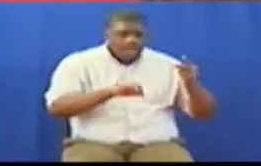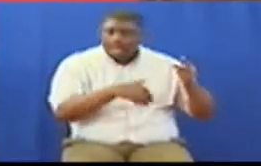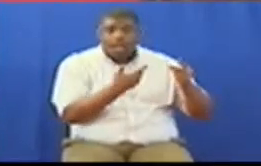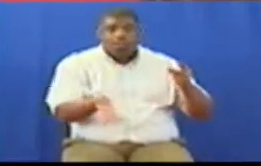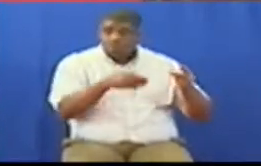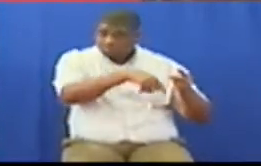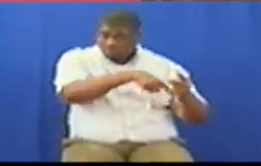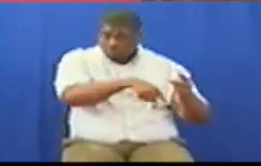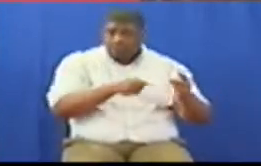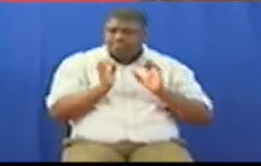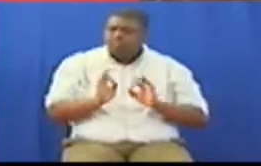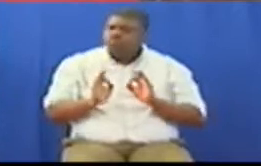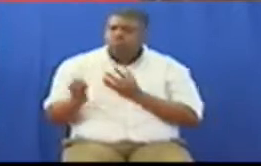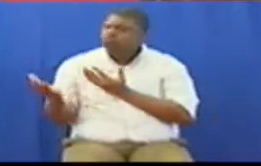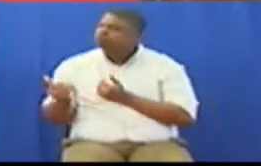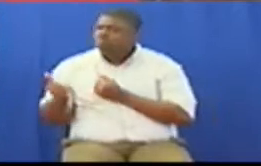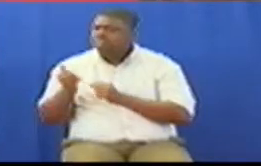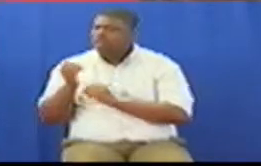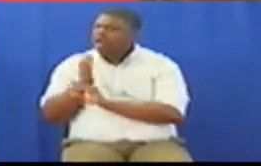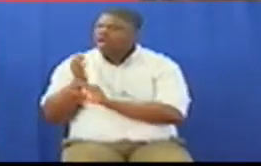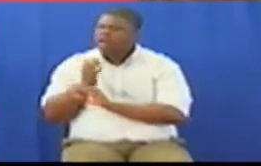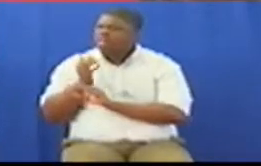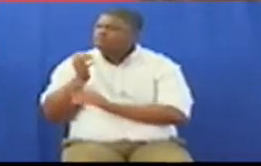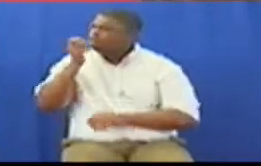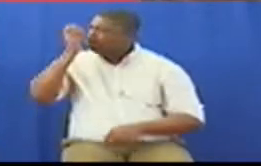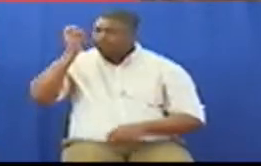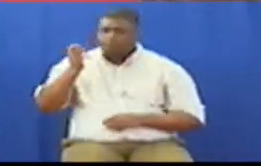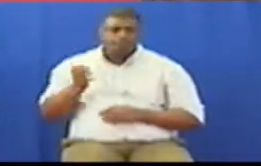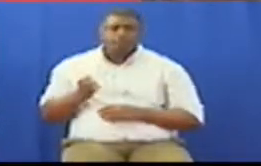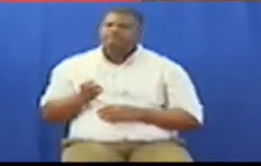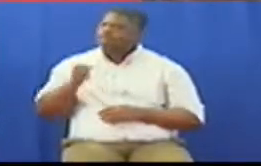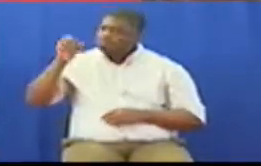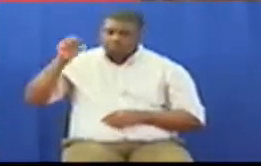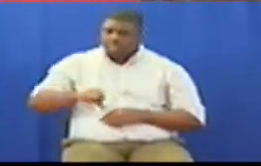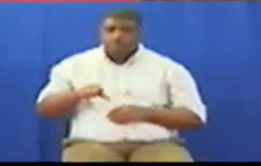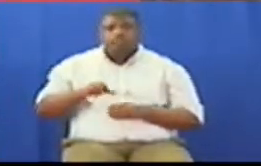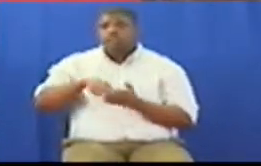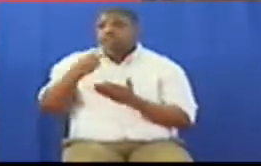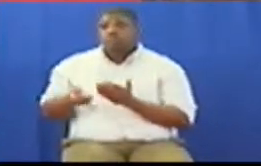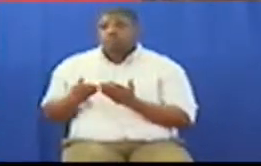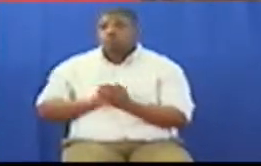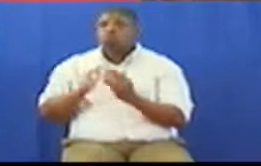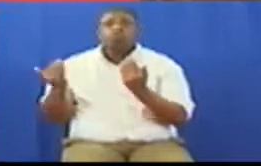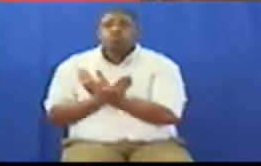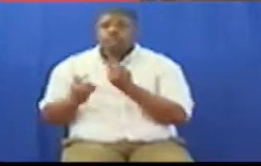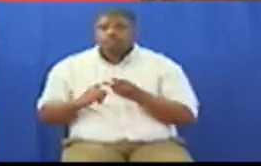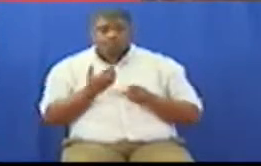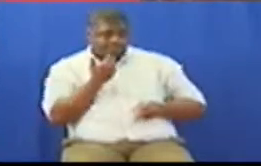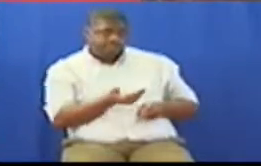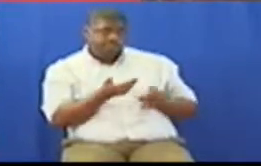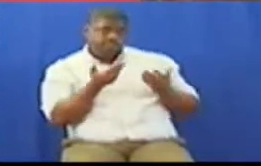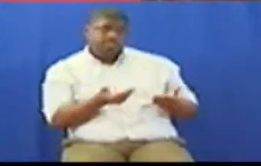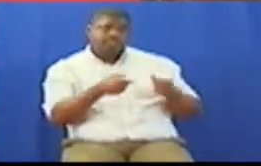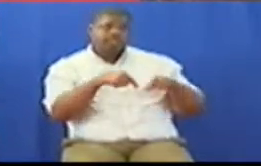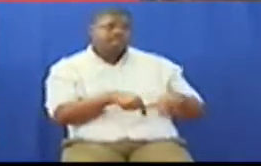kuangalia kwamba tusingoje hali ikawa worse tutashindwa kuizuia. Ni afadhali sasa hivi serikali